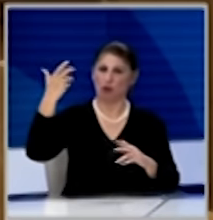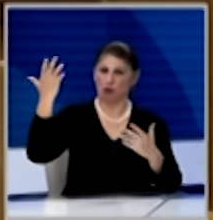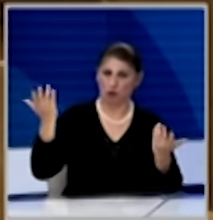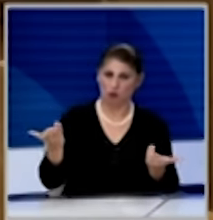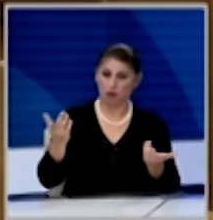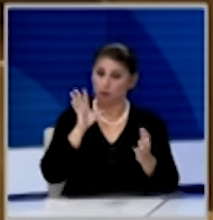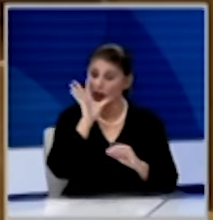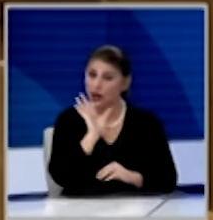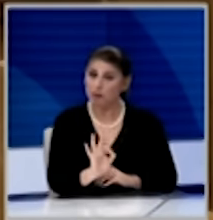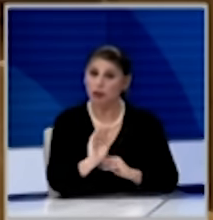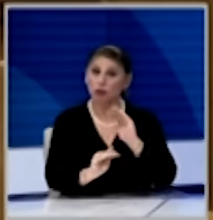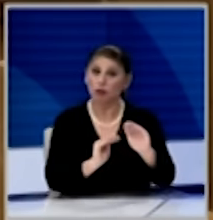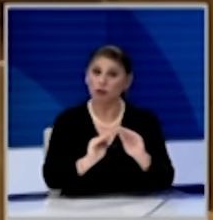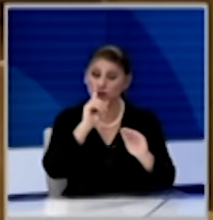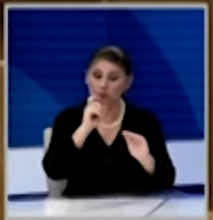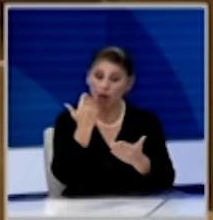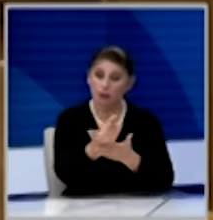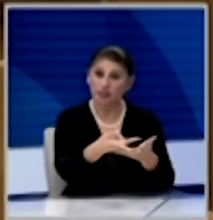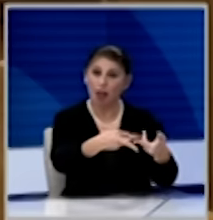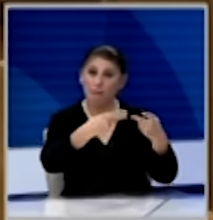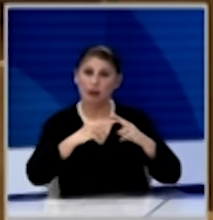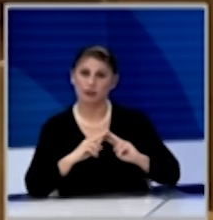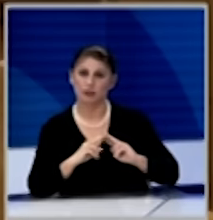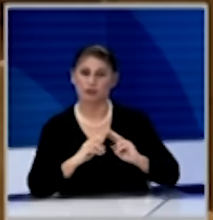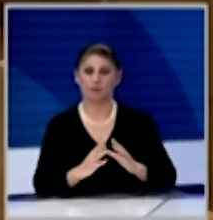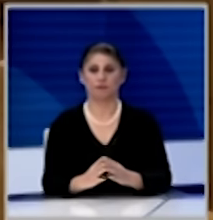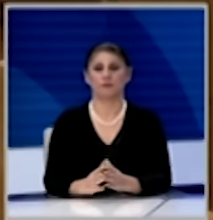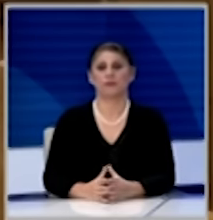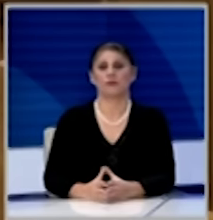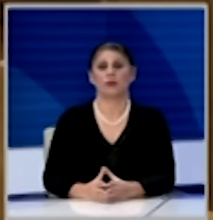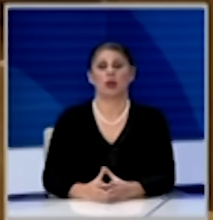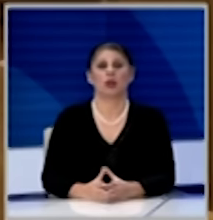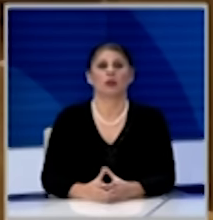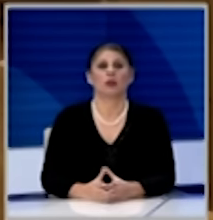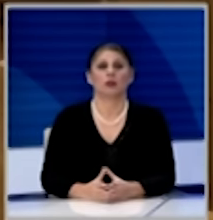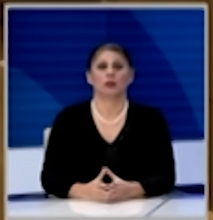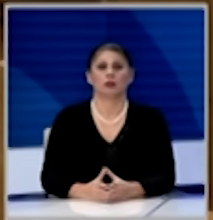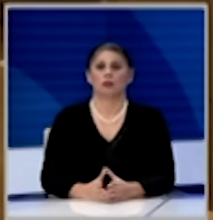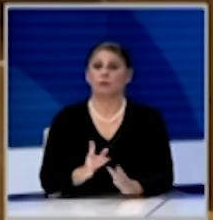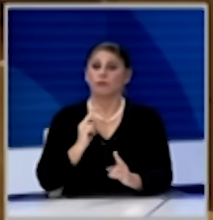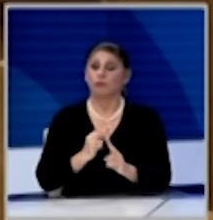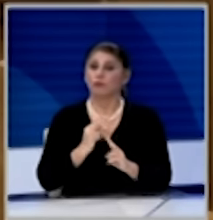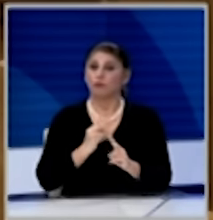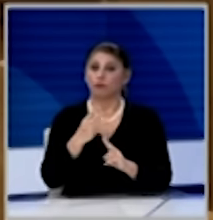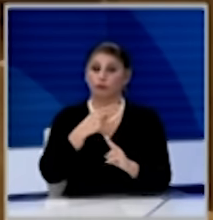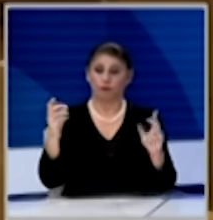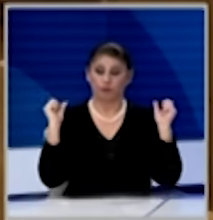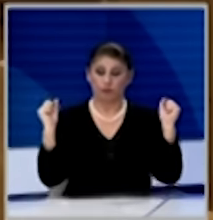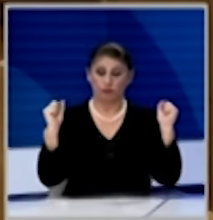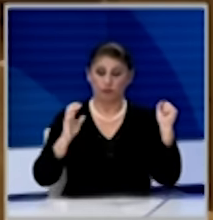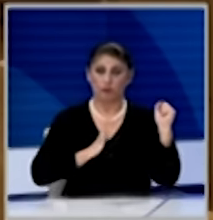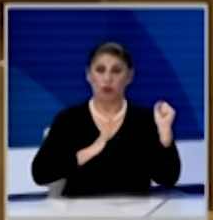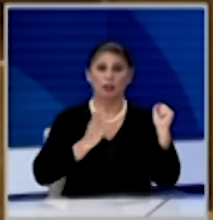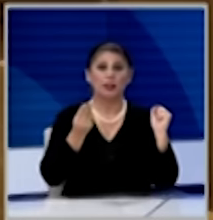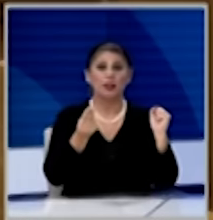πραγματικό απαιτεί απάντηση εξίσου σημαντικό ζήτημα για την υγεία των κατοίκων αποτελεί